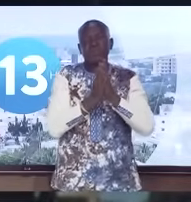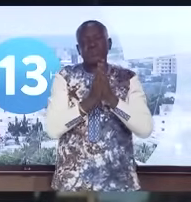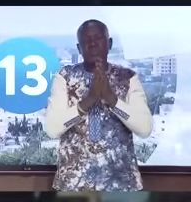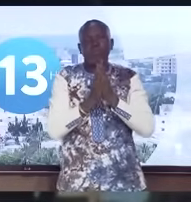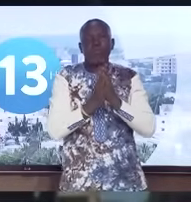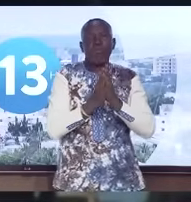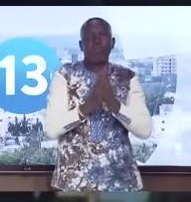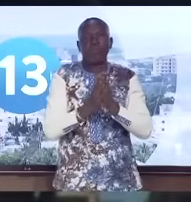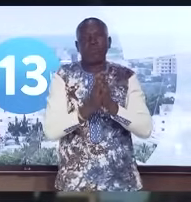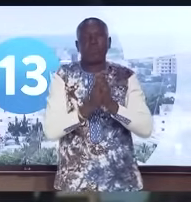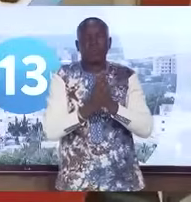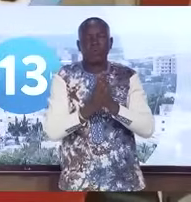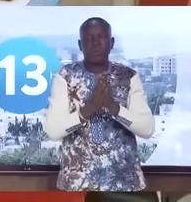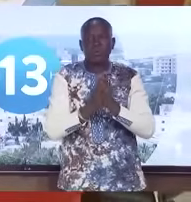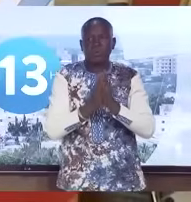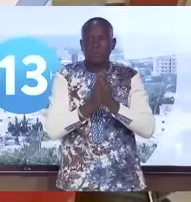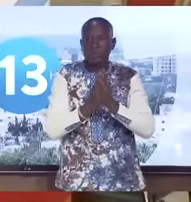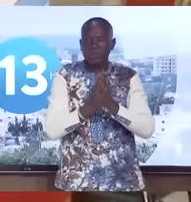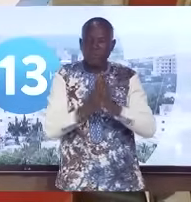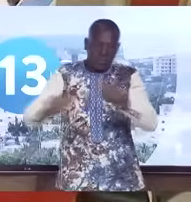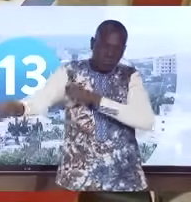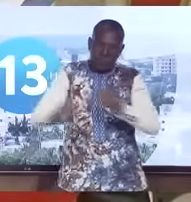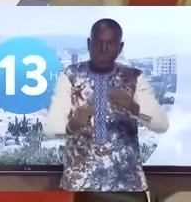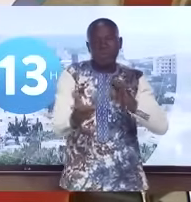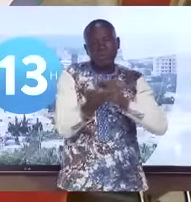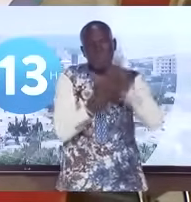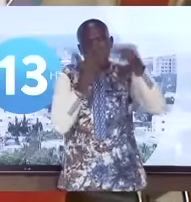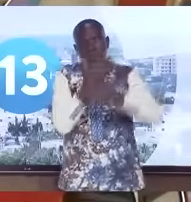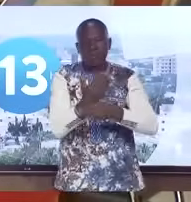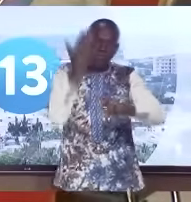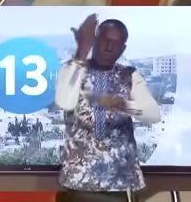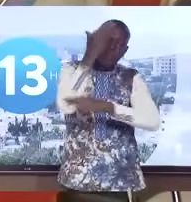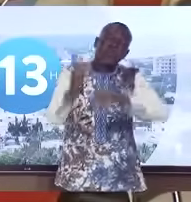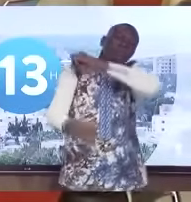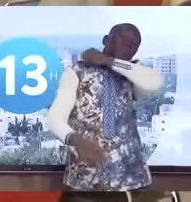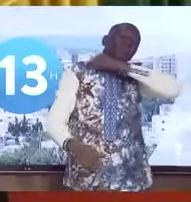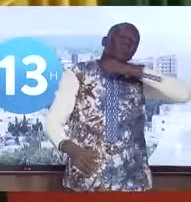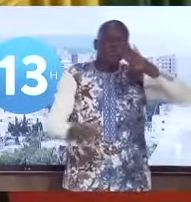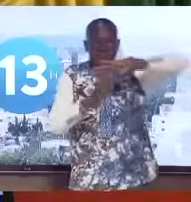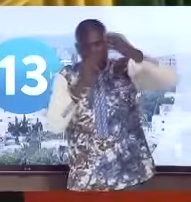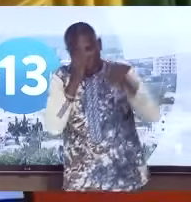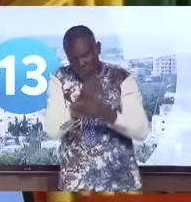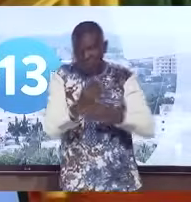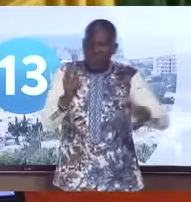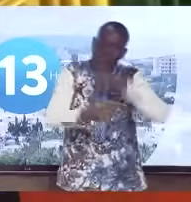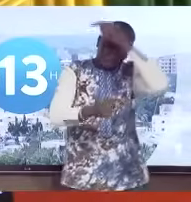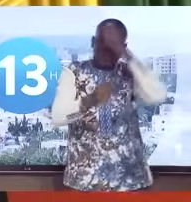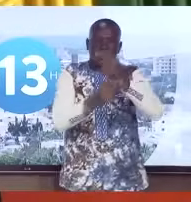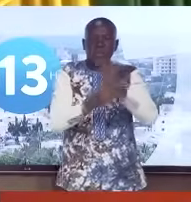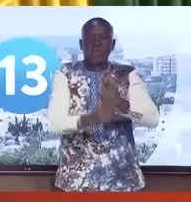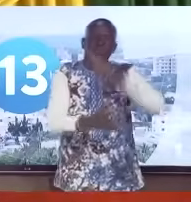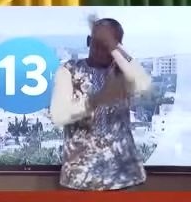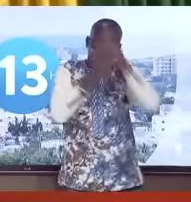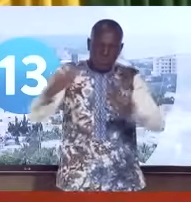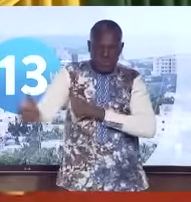et Séni Kemtouré. Les acteurs de développement de la région du Sahel font le bilan à mi-parcours du plan d'action